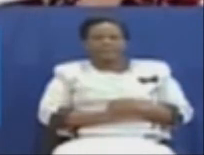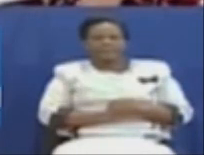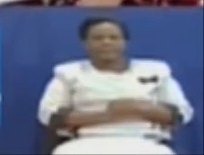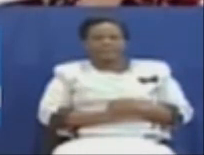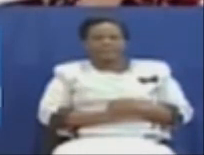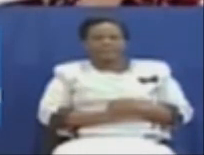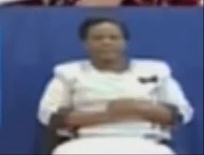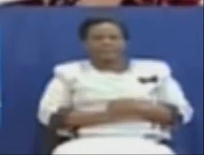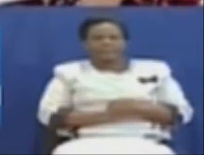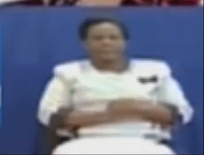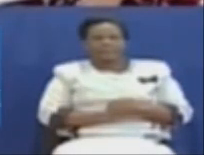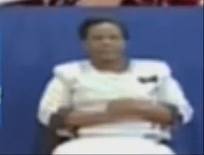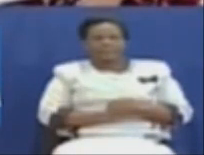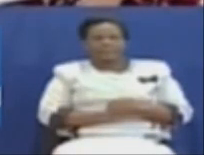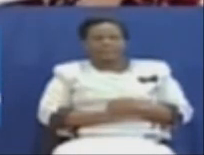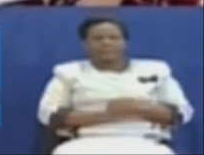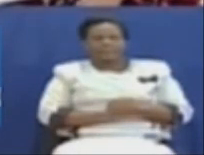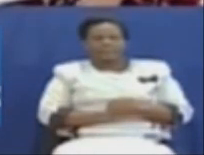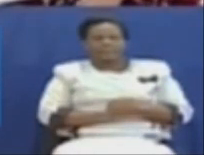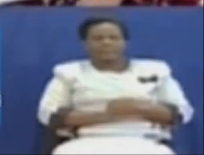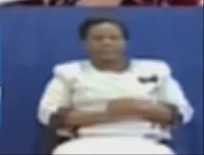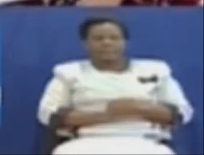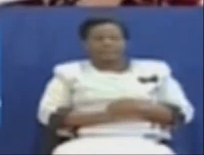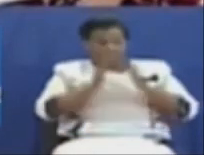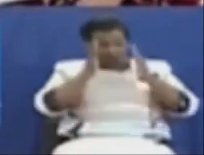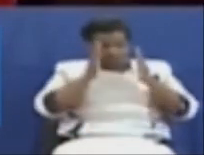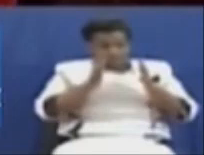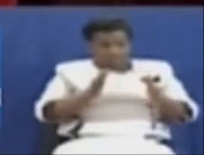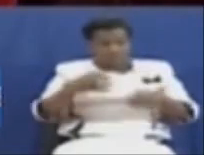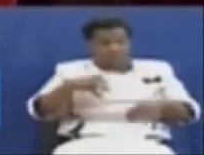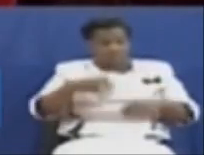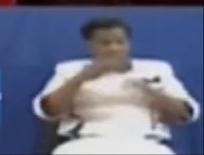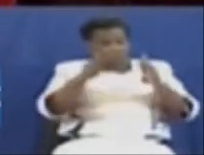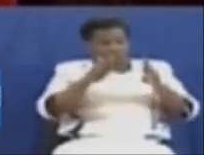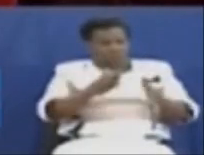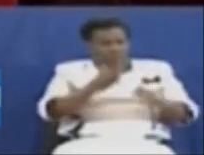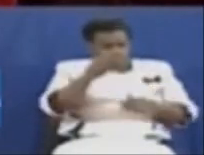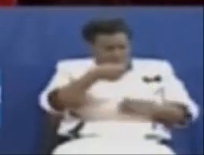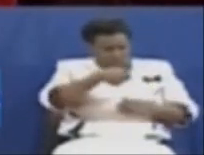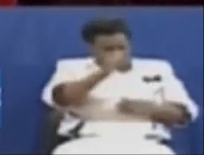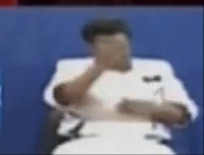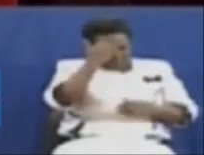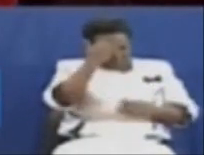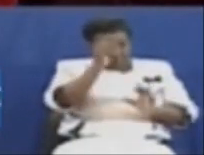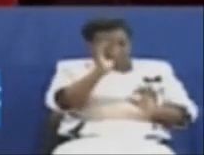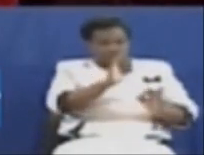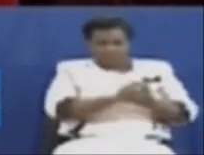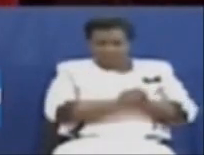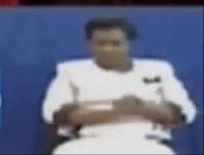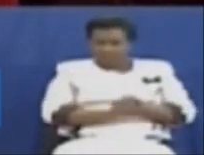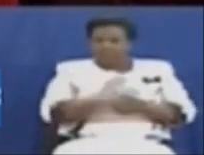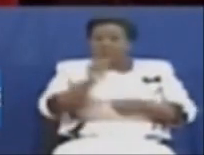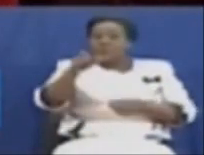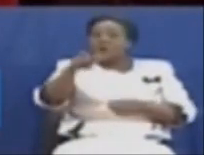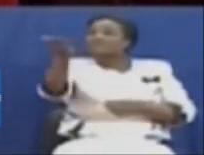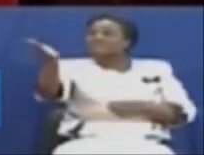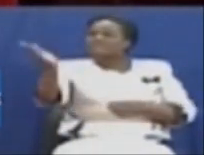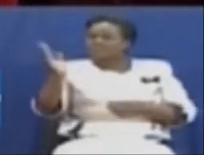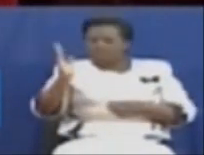unajua vizuri sana, serikali yako inajua vizuri sana, Watanzania wanajua vizuri